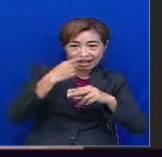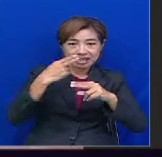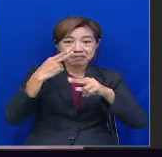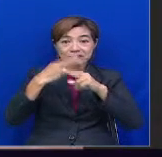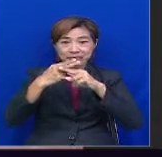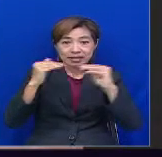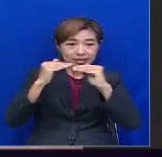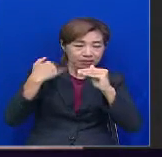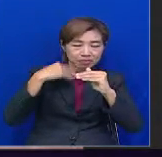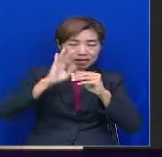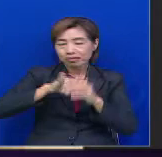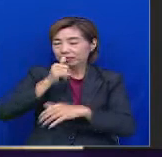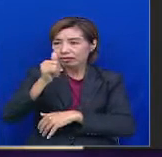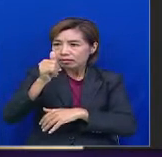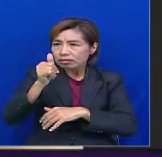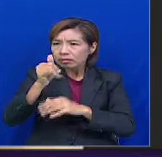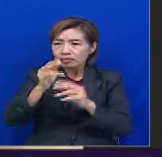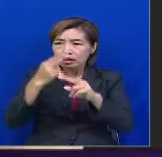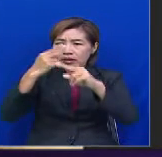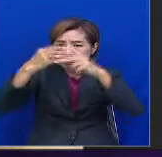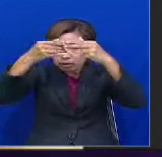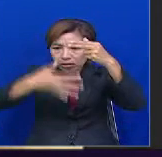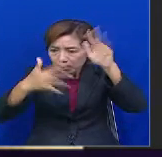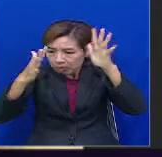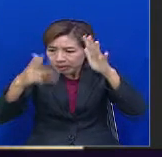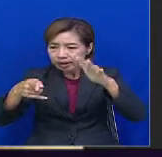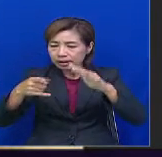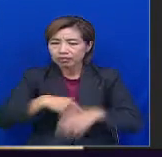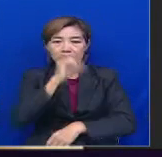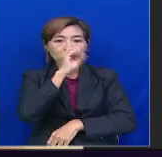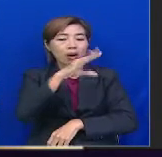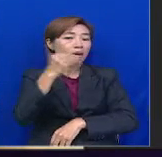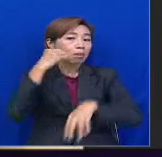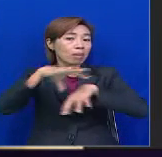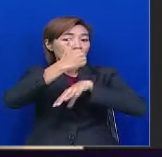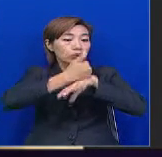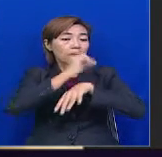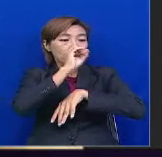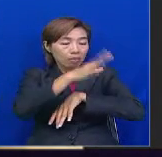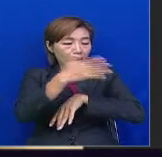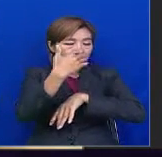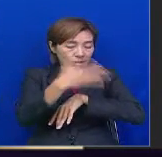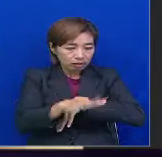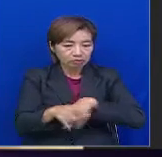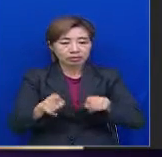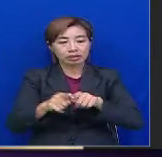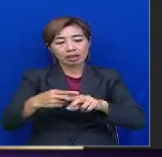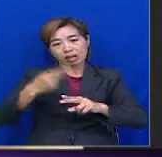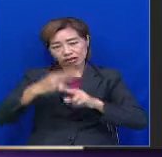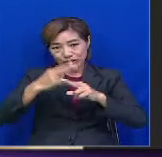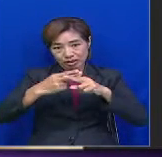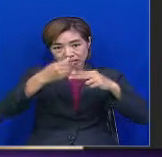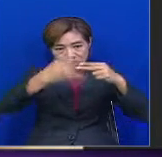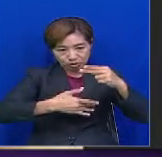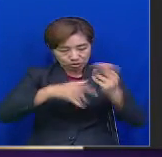ประชามติครับแต่ก็ไม่พบสมุดบัญชีรายชื่อจึงได้รายงานให้กับผู้ใหญ่บ้านรับทราบแล้วก็เดินทางมาคัดสำเนาบัญชีรายชื่อผู้มีสิทธิ์